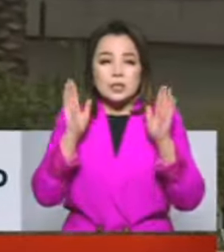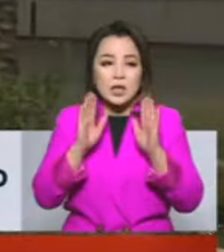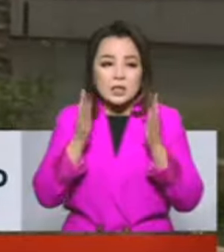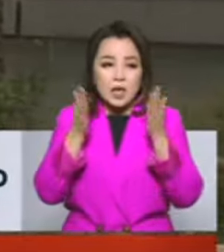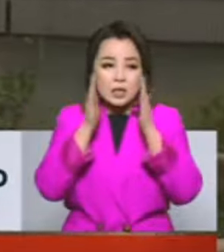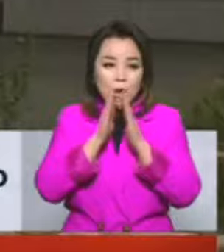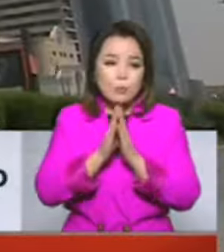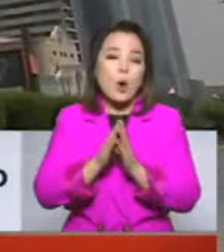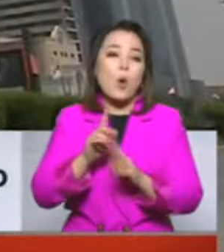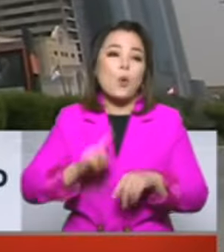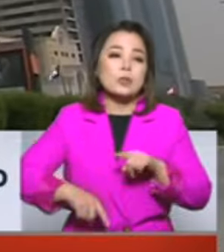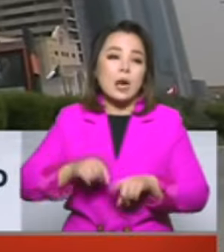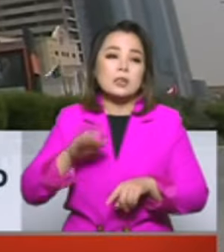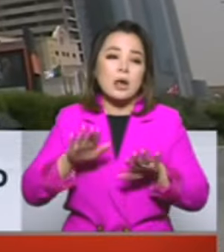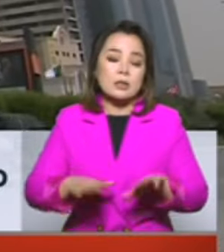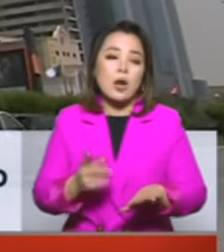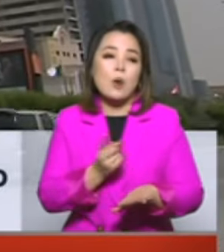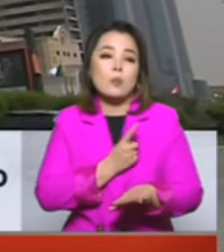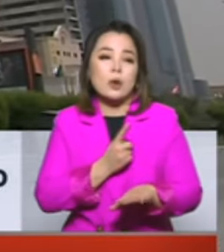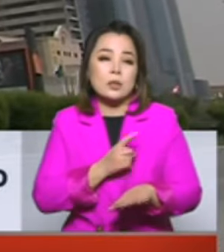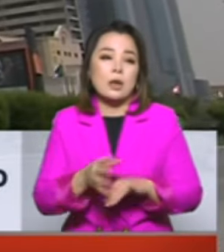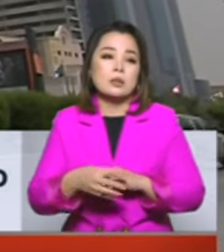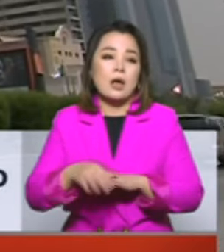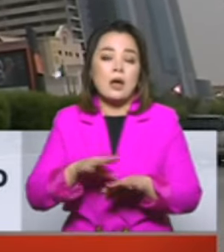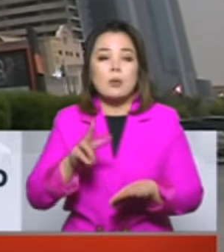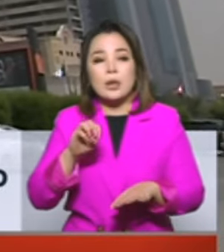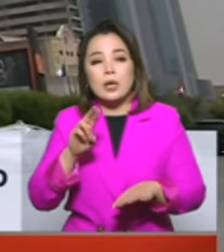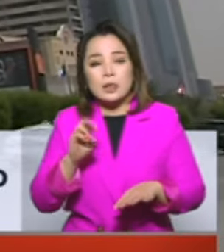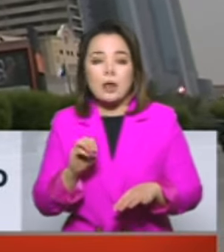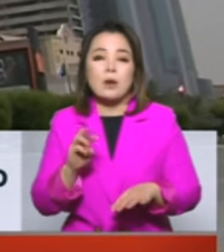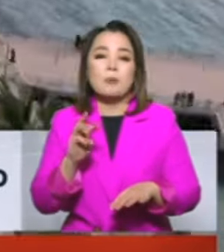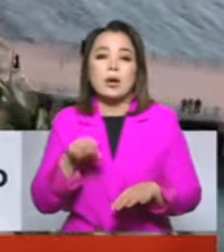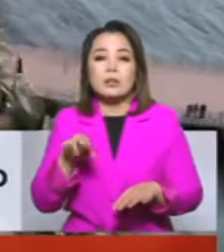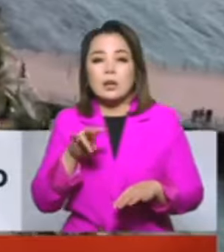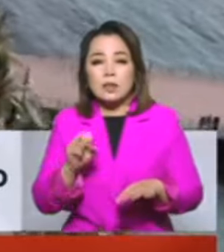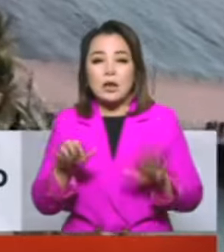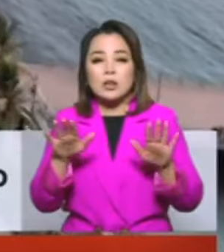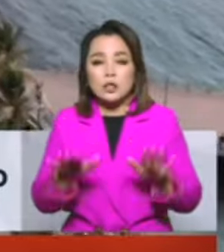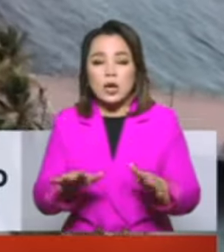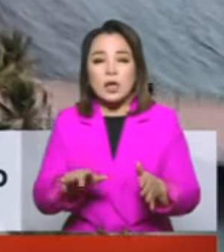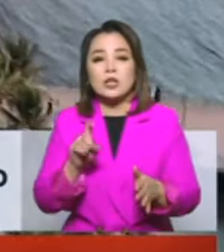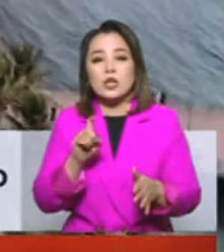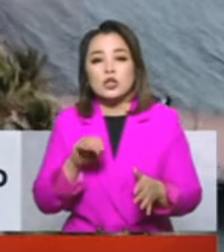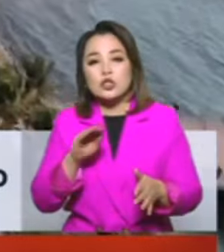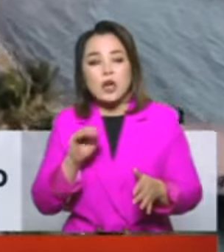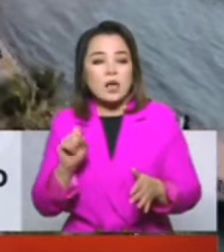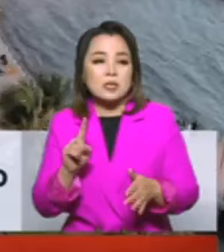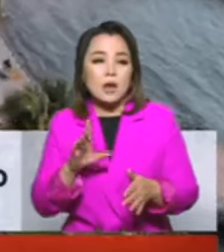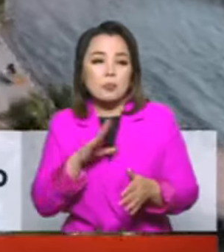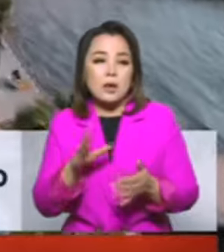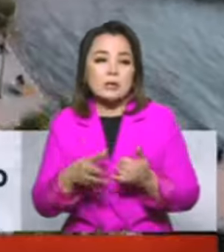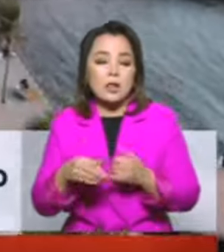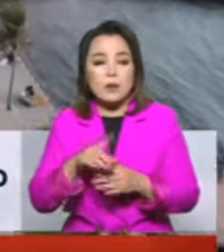отаны. Ал осы монархияның қасиетті Мекке мен Мәдина шаһарлары орналасқан Хиджаз